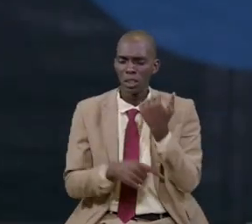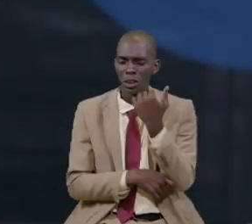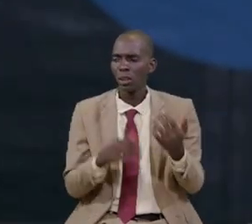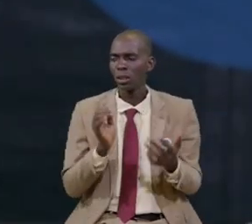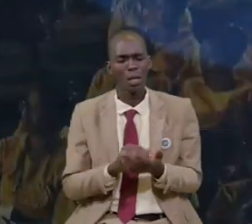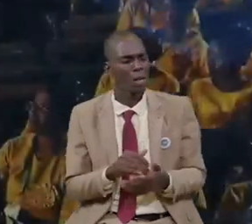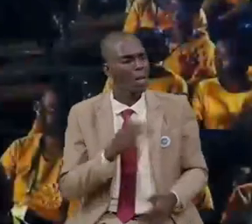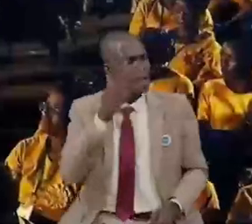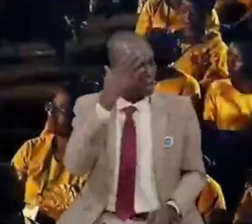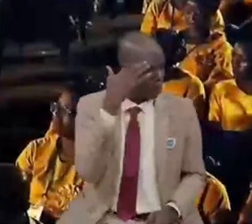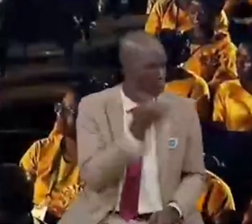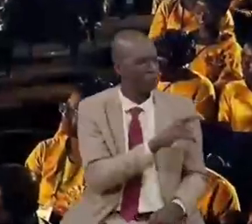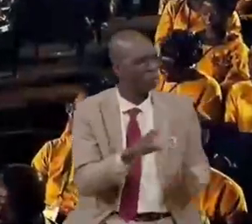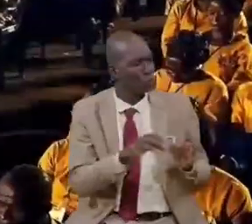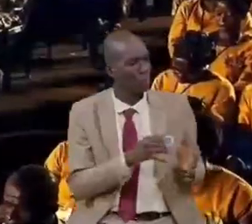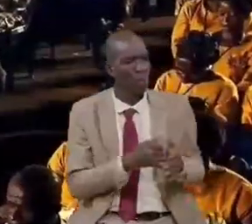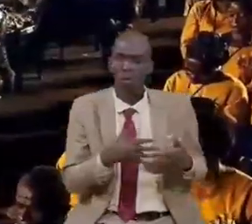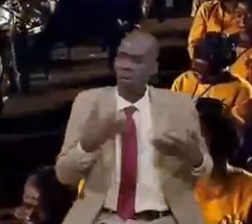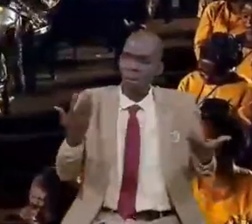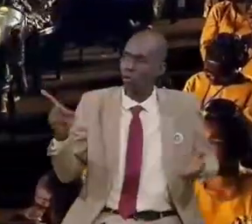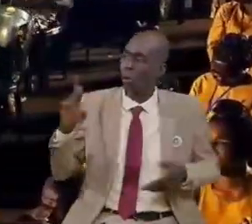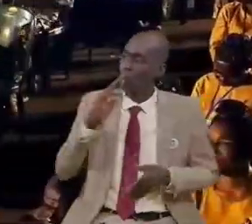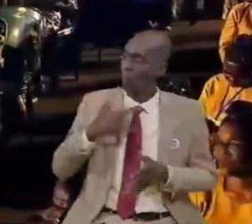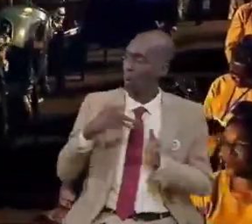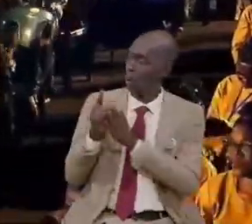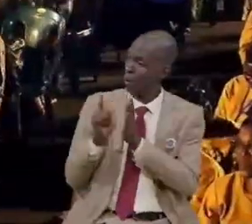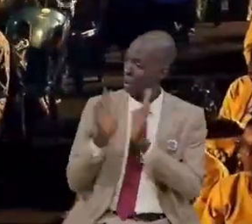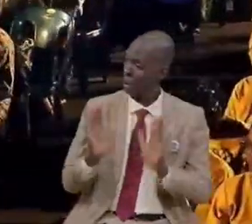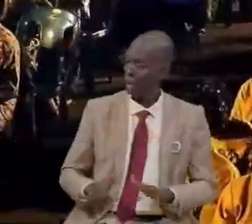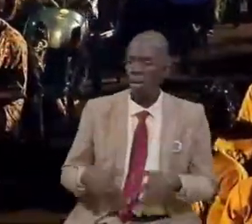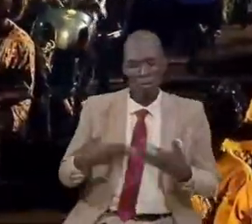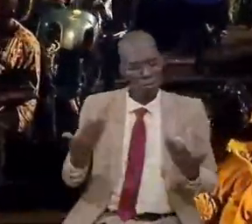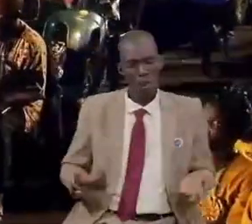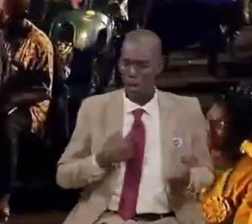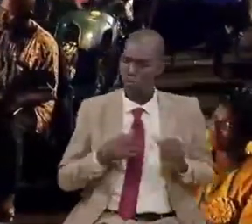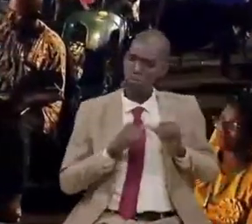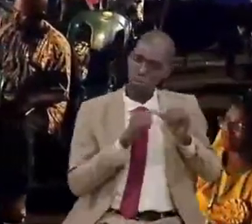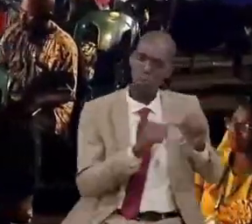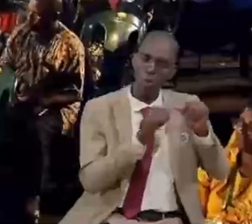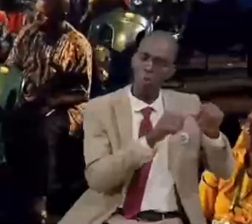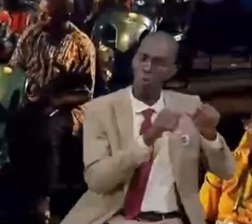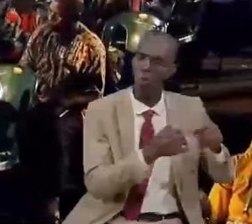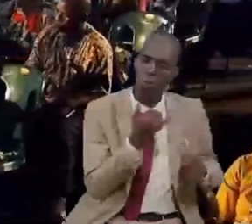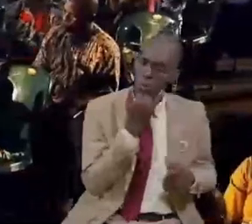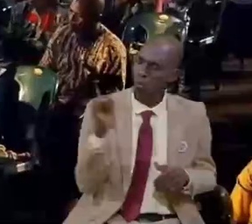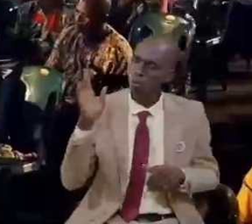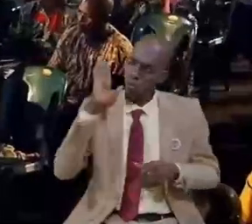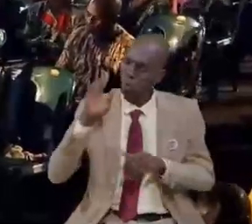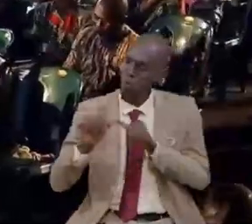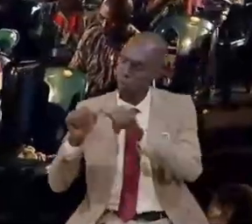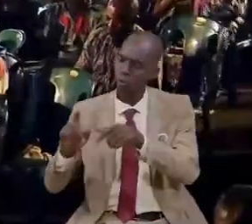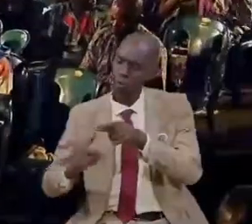Pourquoi tu l'as fait encore? Oui, tu es mon avocat, non? Tu continues de faire ça, de faire ça, de faire, ça. Tu sais, les gens qui t'invitent